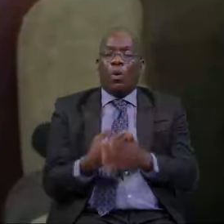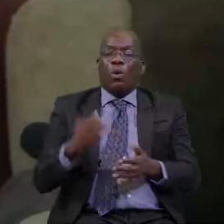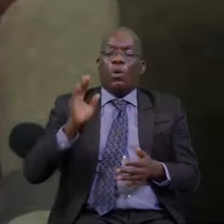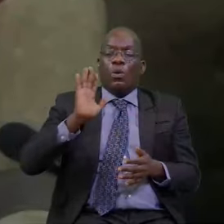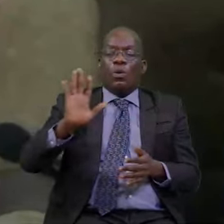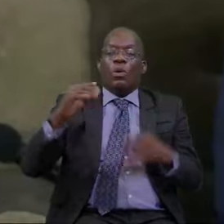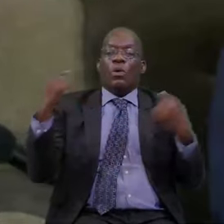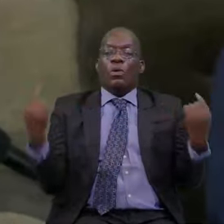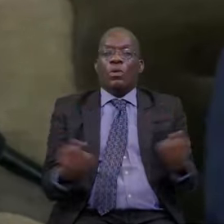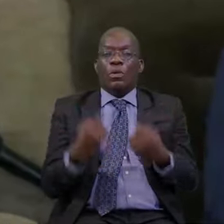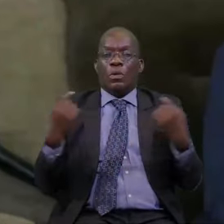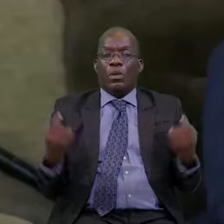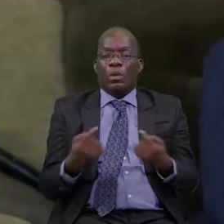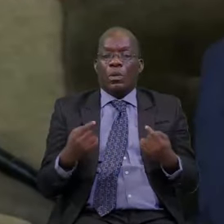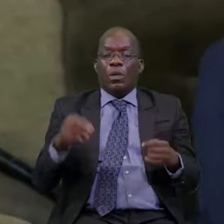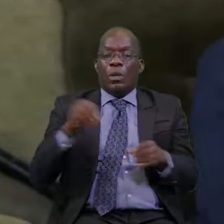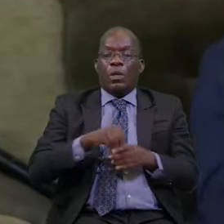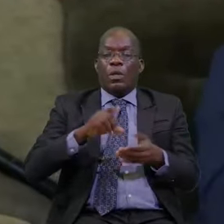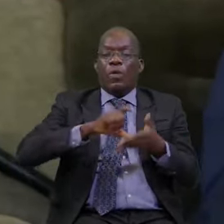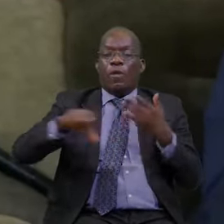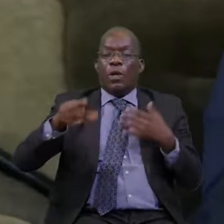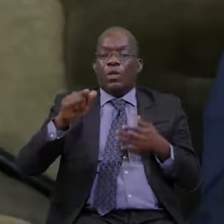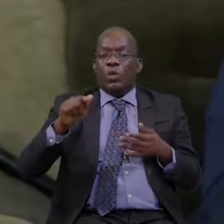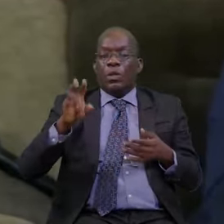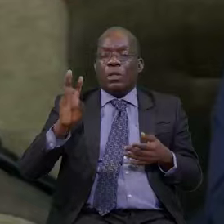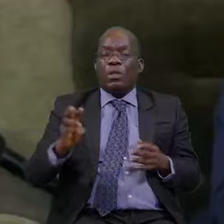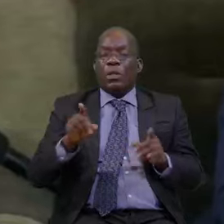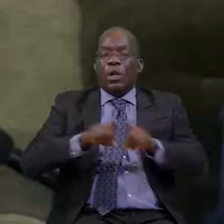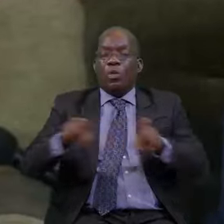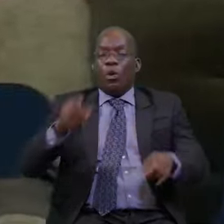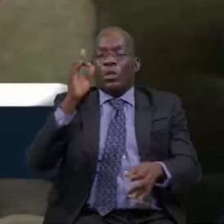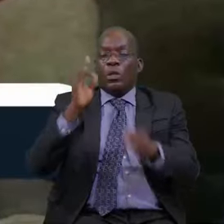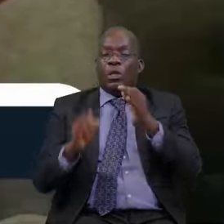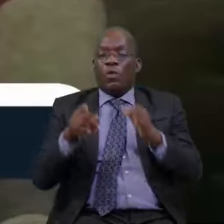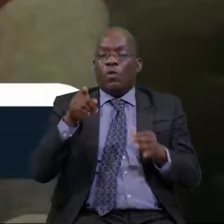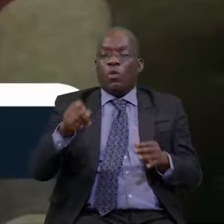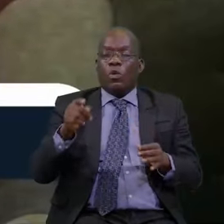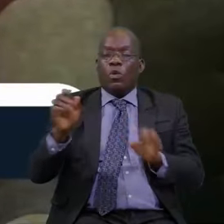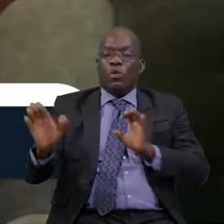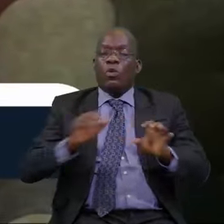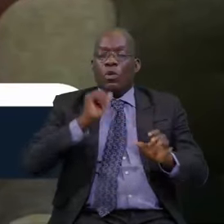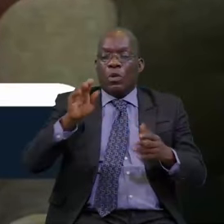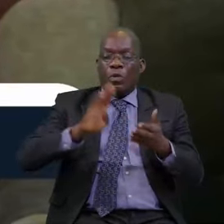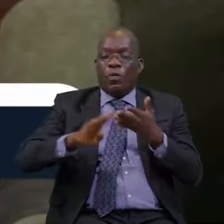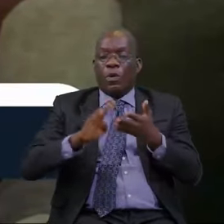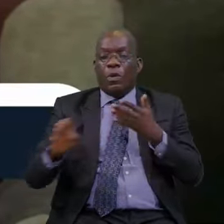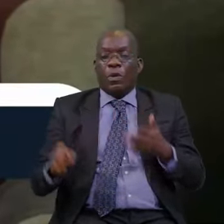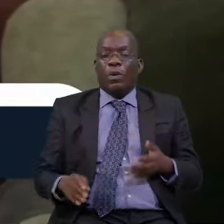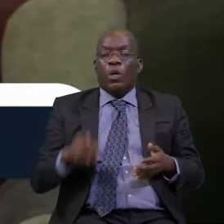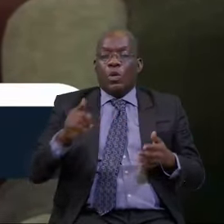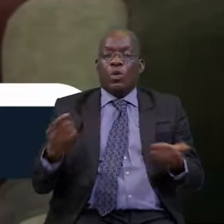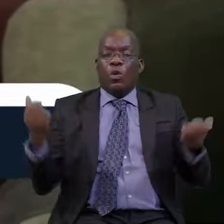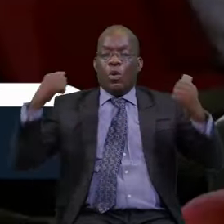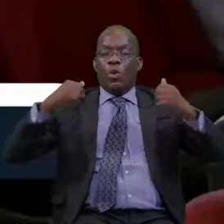offenses. Et le verset 26. Mais si vous ne pardonnez pas,